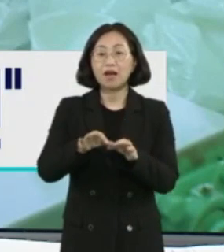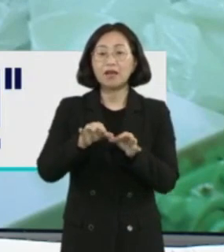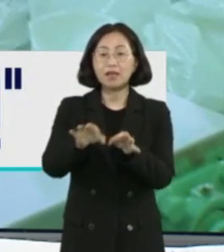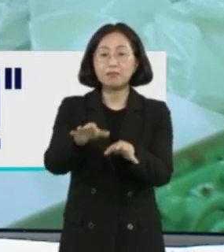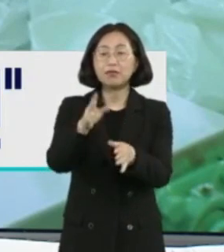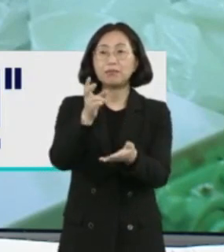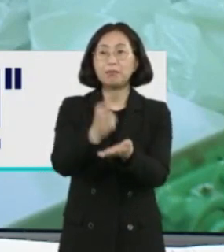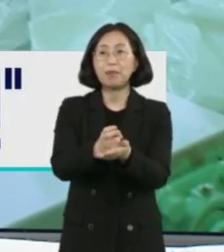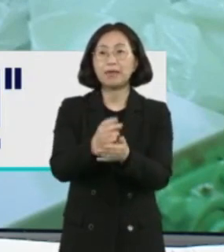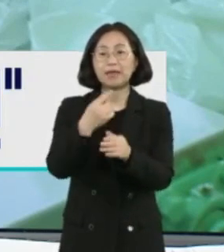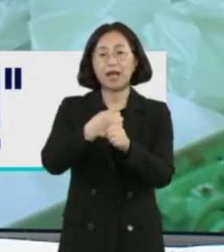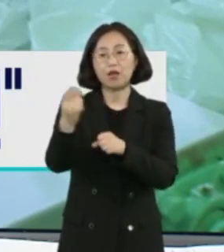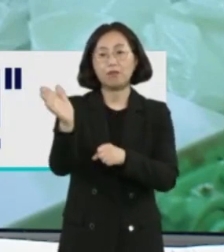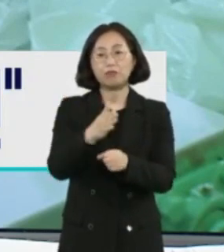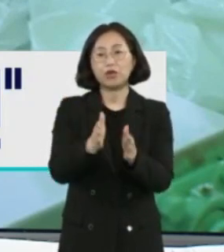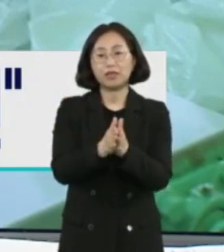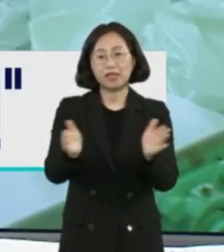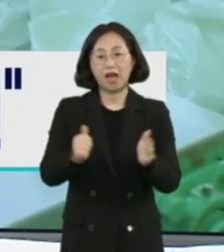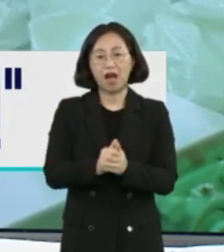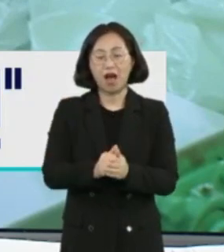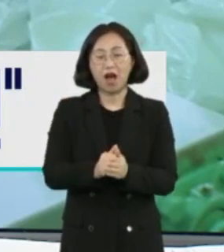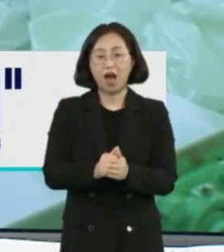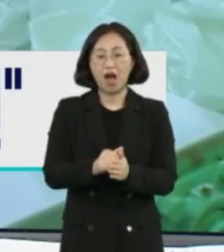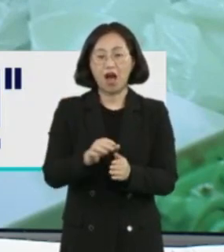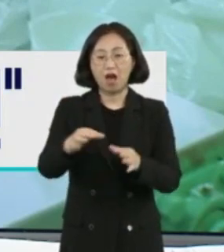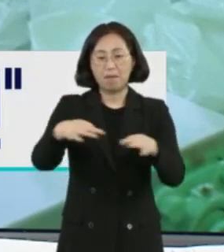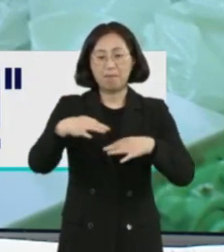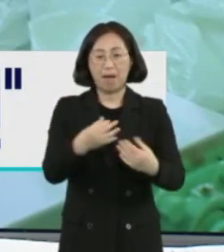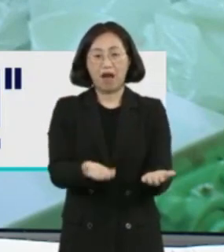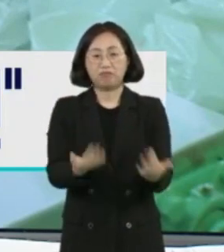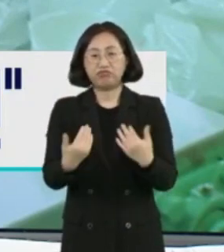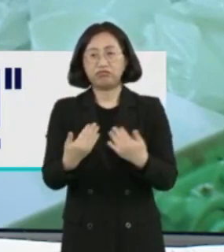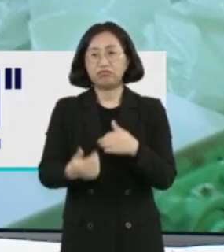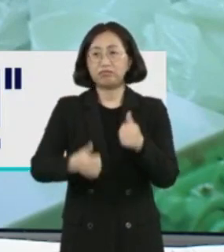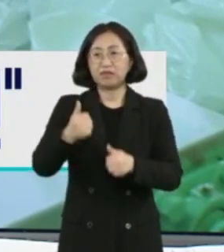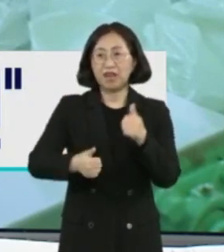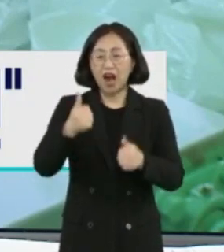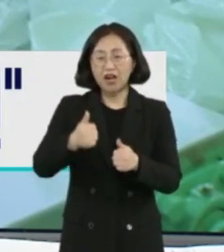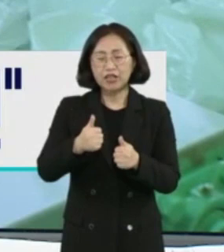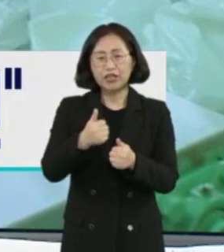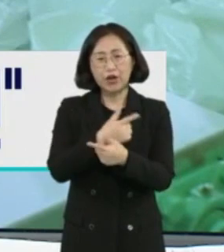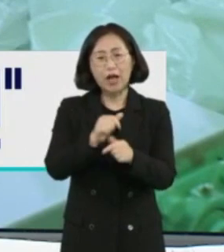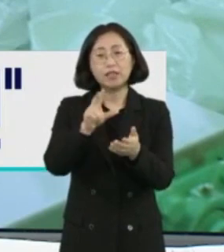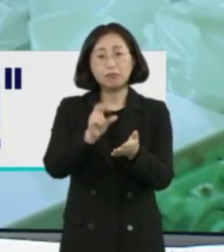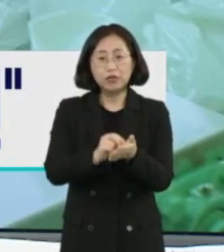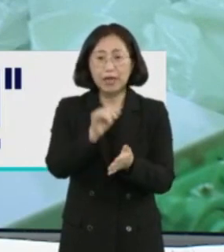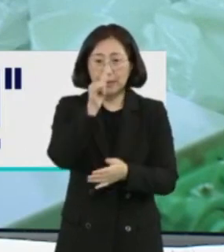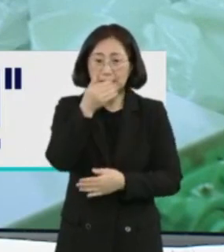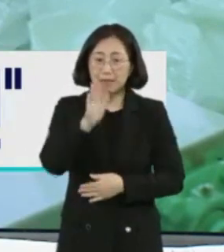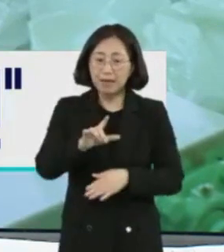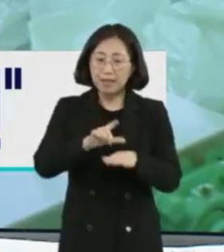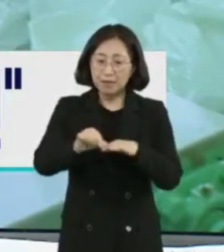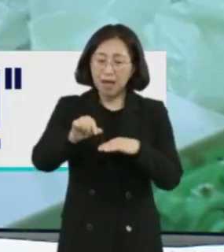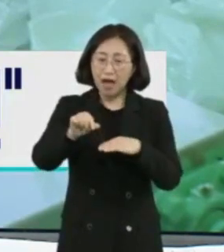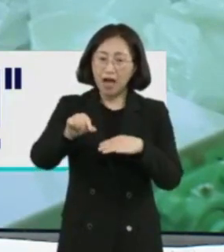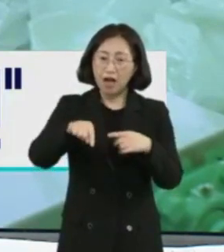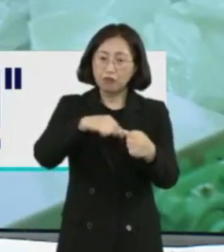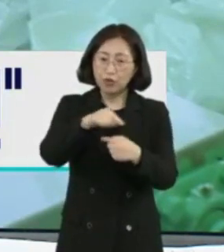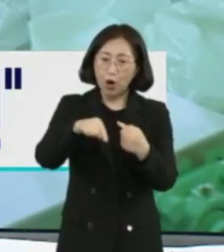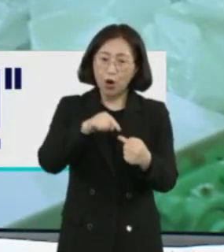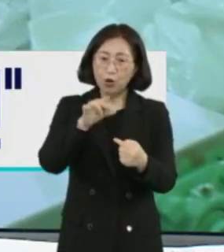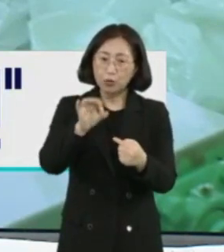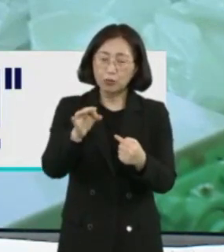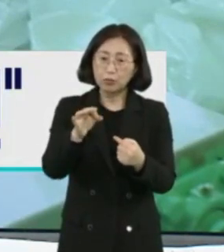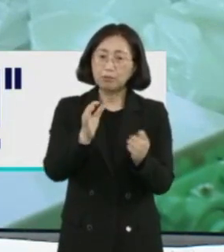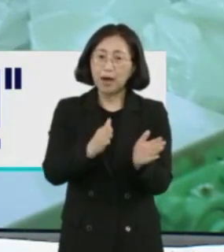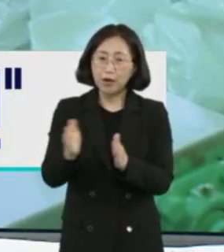도입됩니다. 과열, 모금 경쟁 등 부작용도 예상되지만 기존 지방재정의 패러다임을 바꿀 거라는 전망도